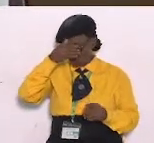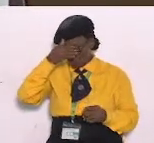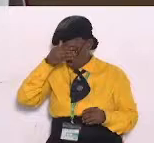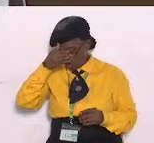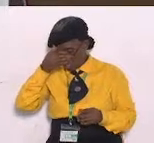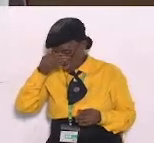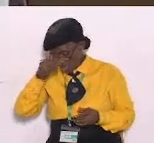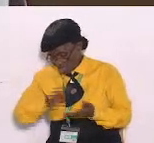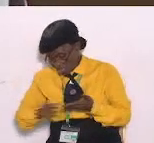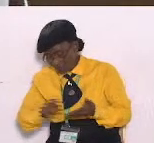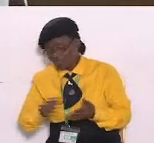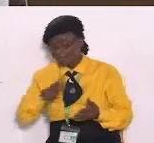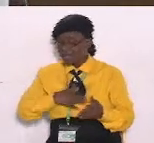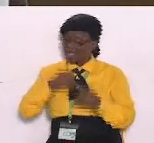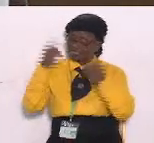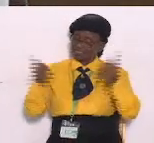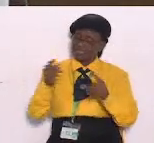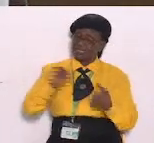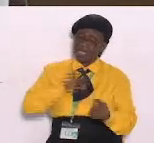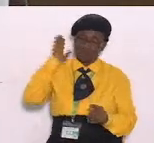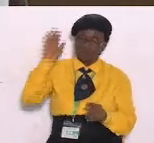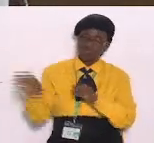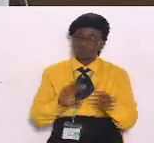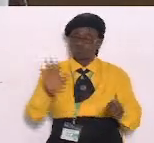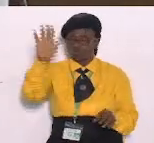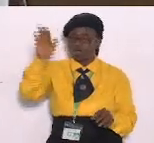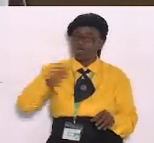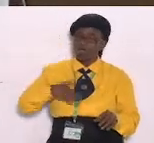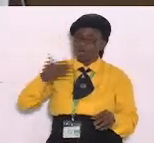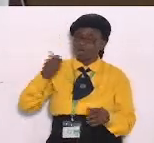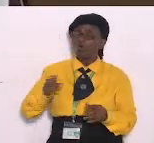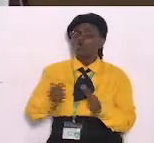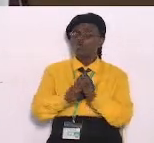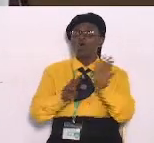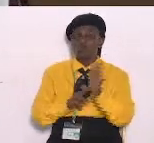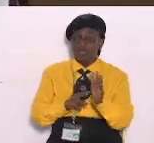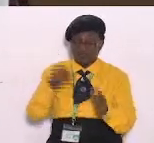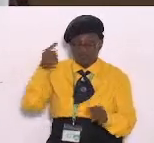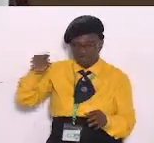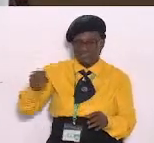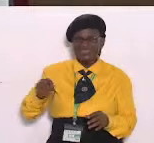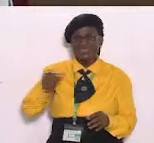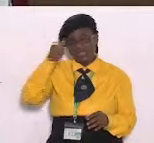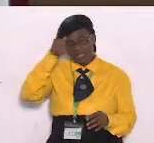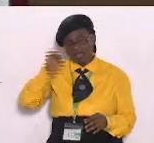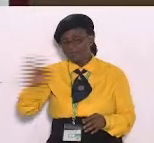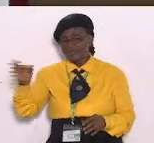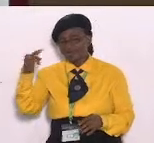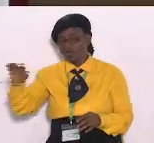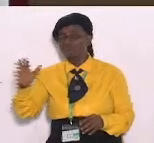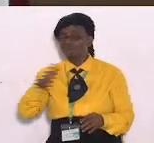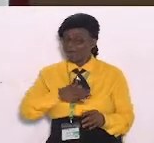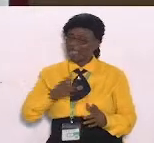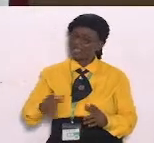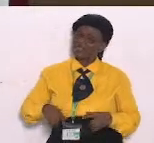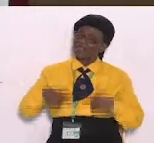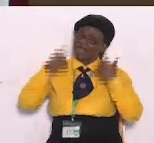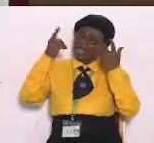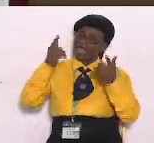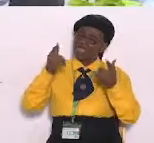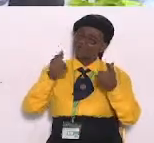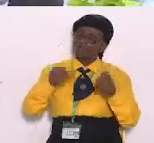pardonne-moi mes péchés et que je me donne à toi pour le reste de ma vie parle à